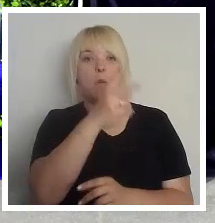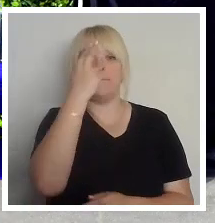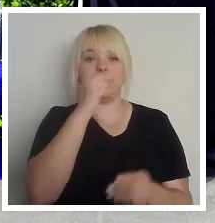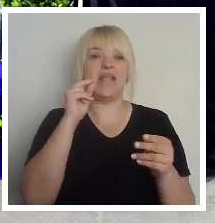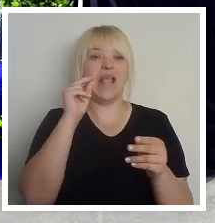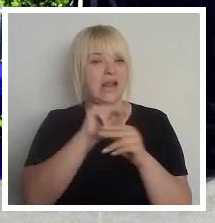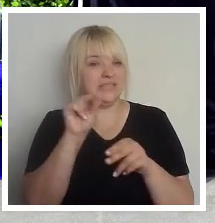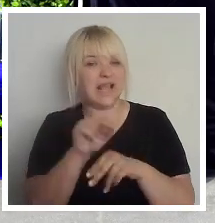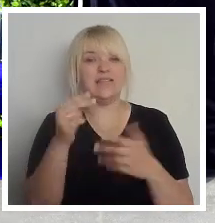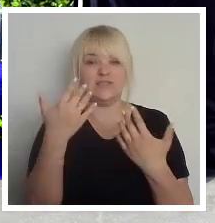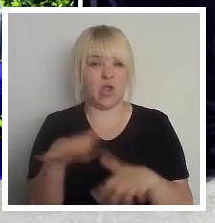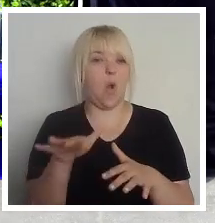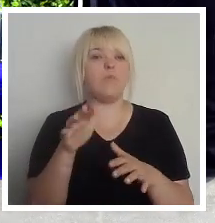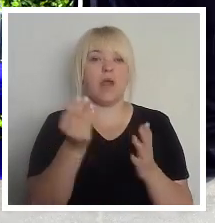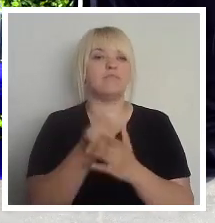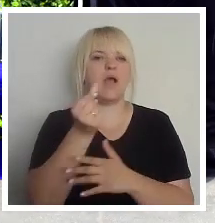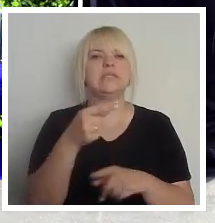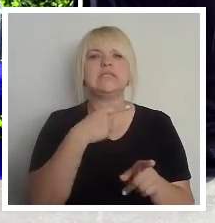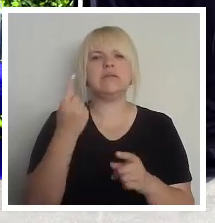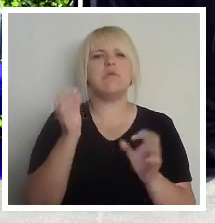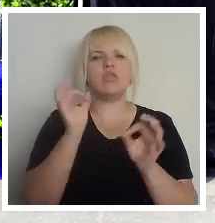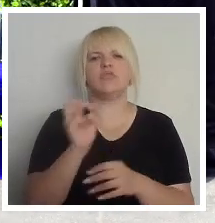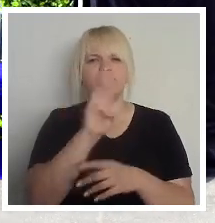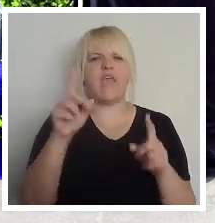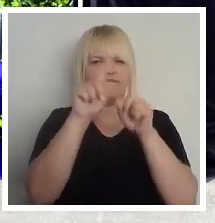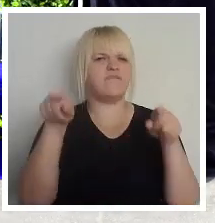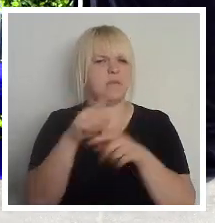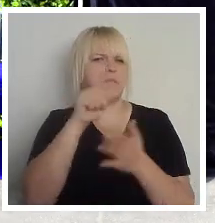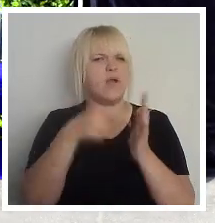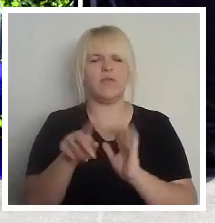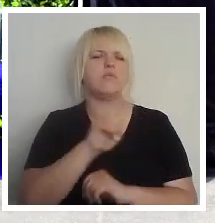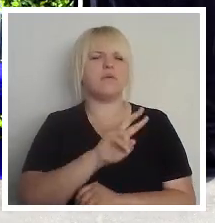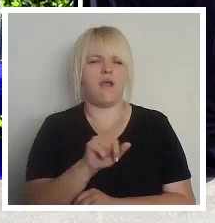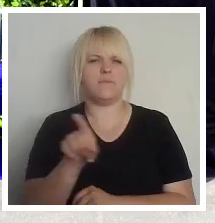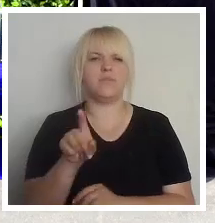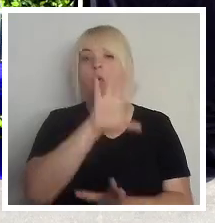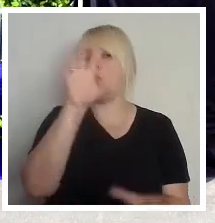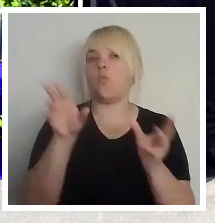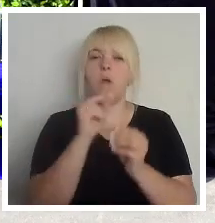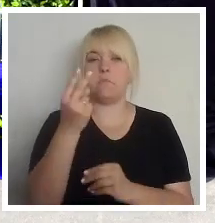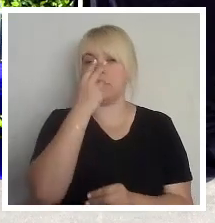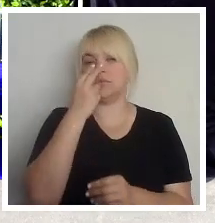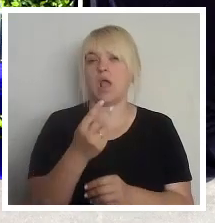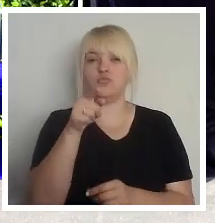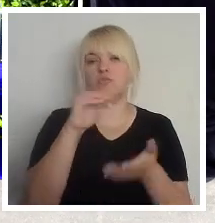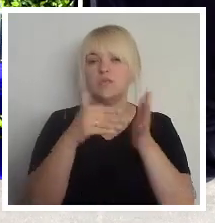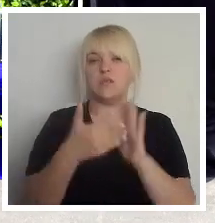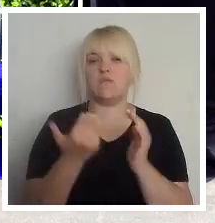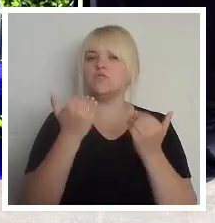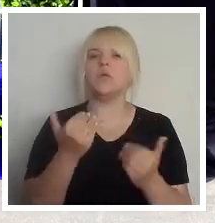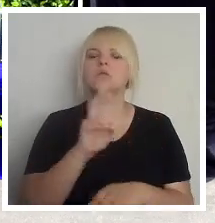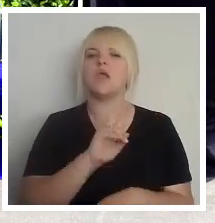maksas, es tieši gribētu portālu pārstāvjiem pajautāt. Nu, kopumā raugoties uz situāciju, kāda ir šodien, kādi